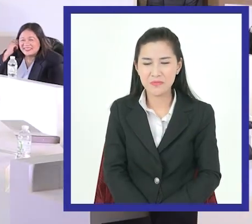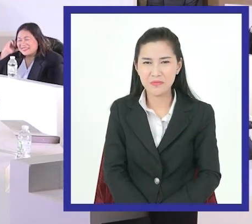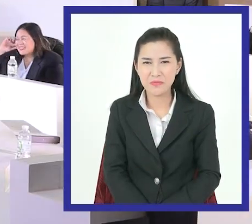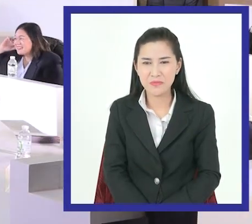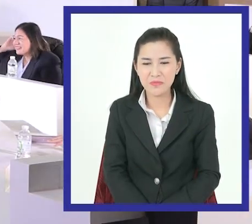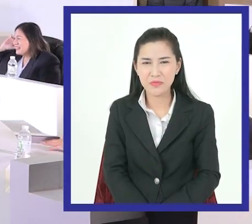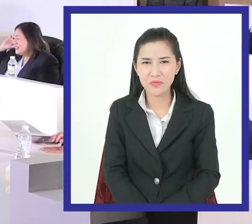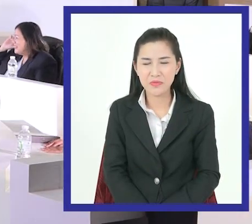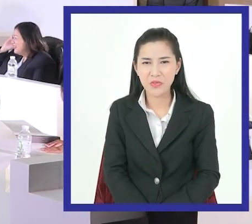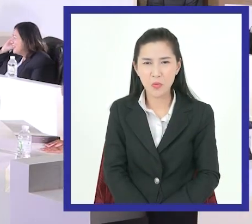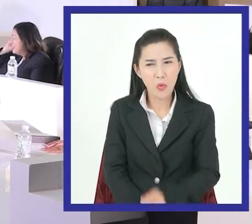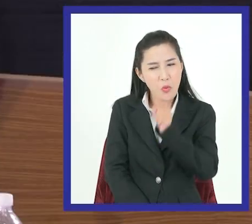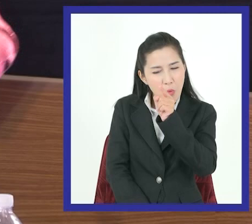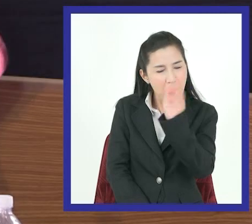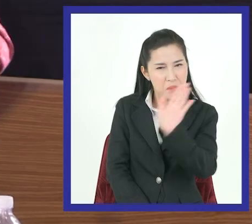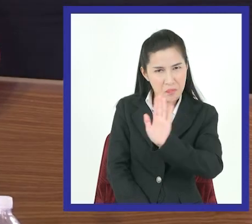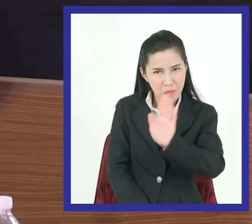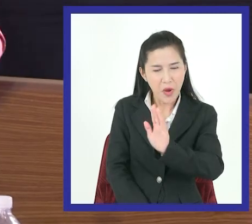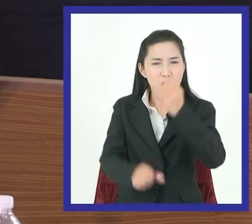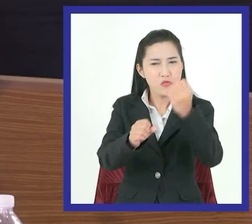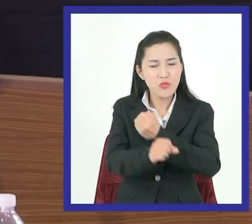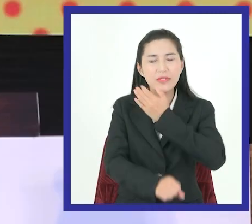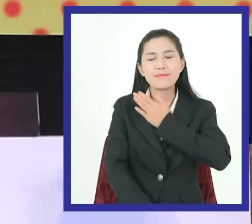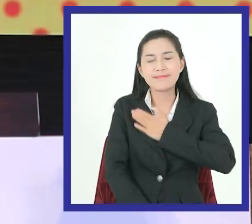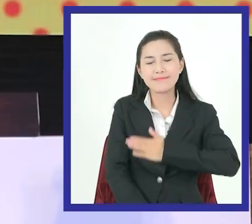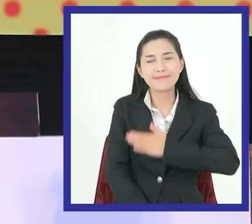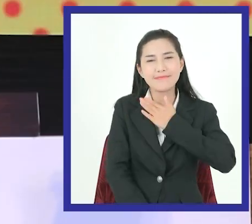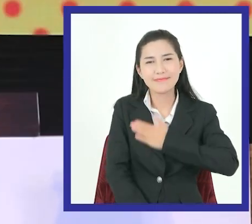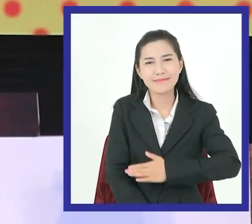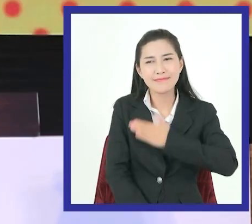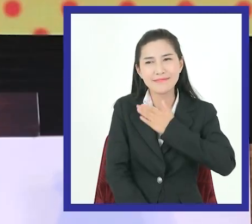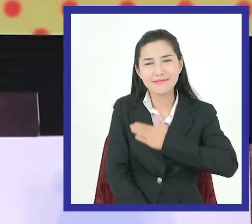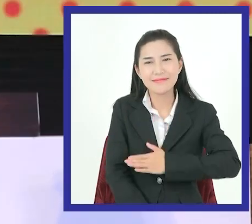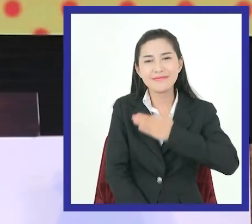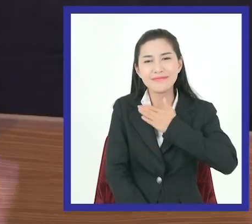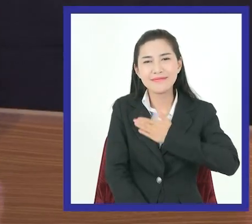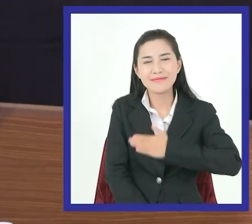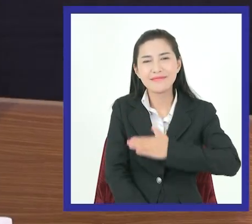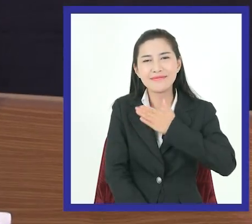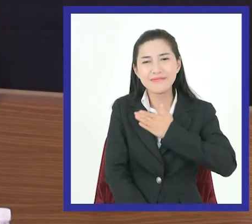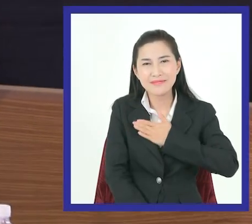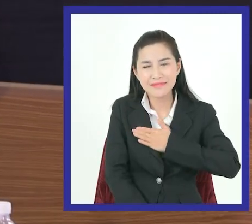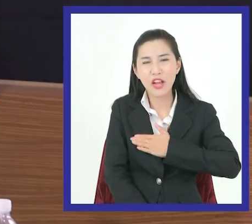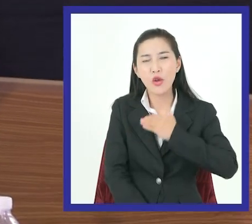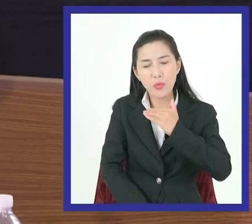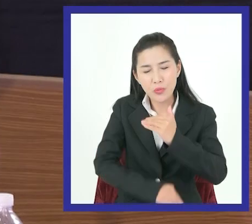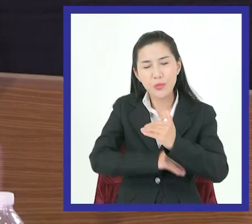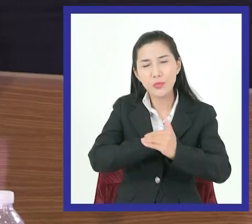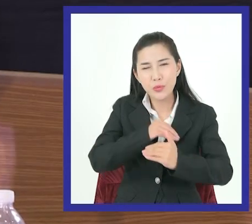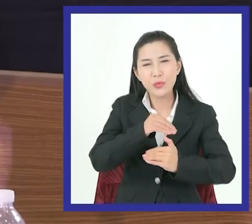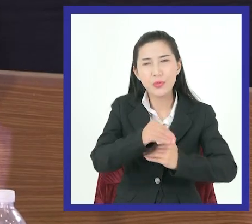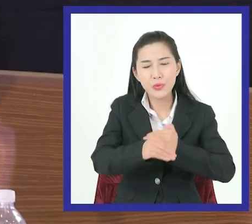ครับมันยังไงครับต้องฝึกให้ใจเย็นเป็ดจะตกใจแล้วไข่ไม่ออกหรอครับมันค่อยๆไปนะ